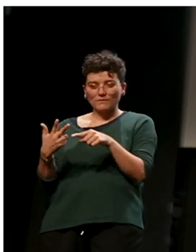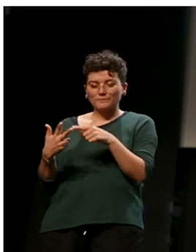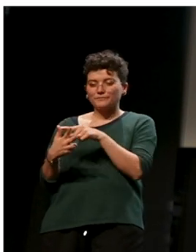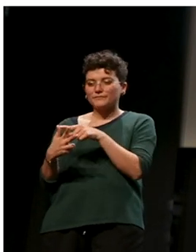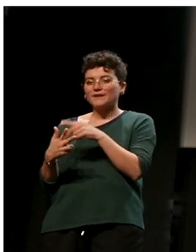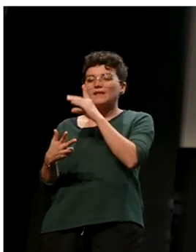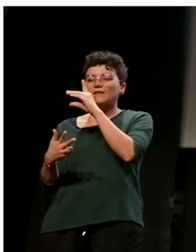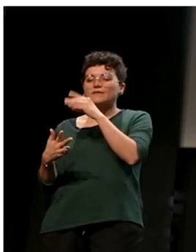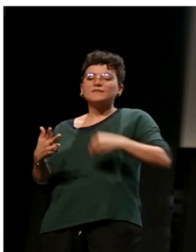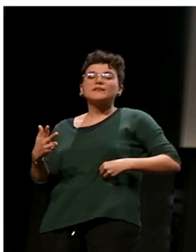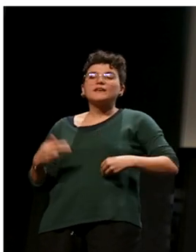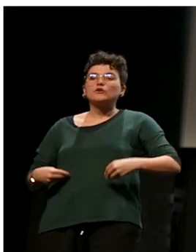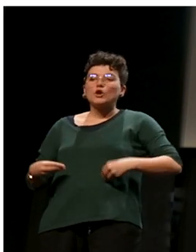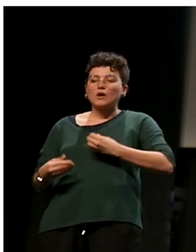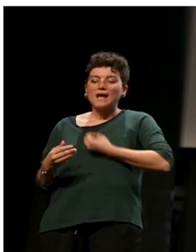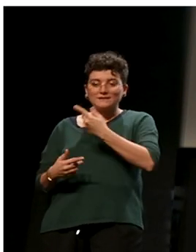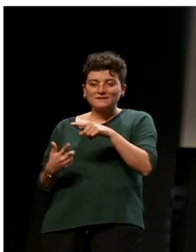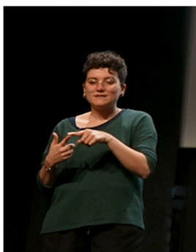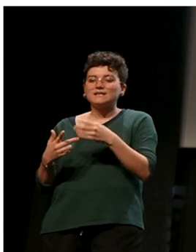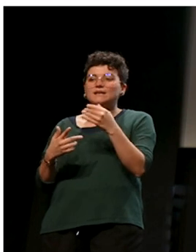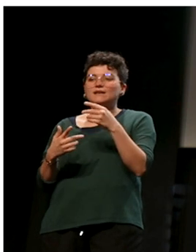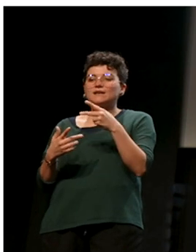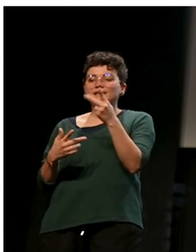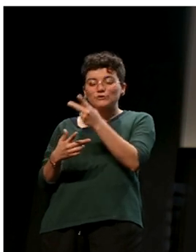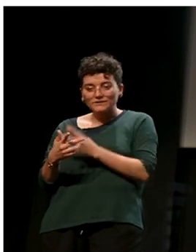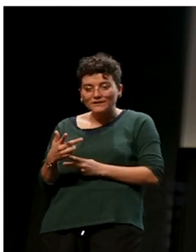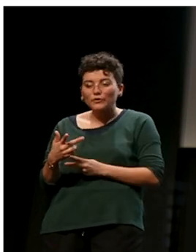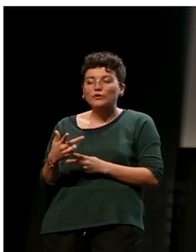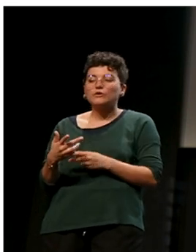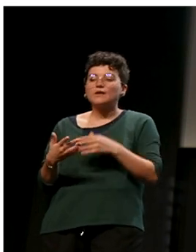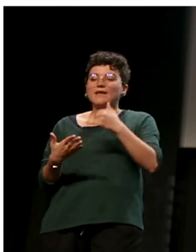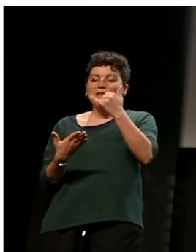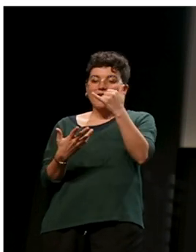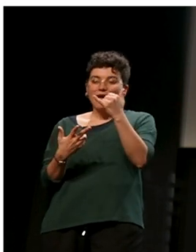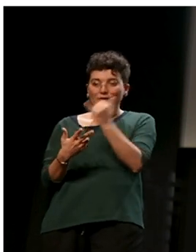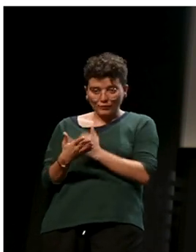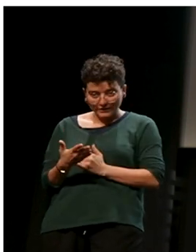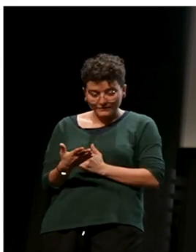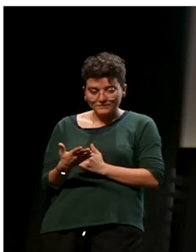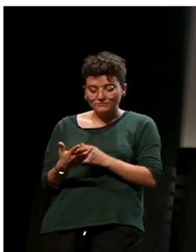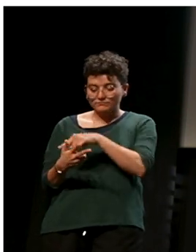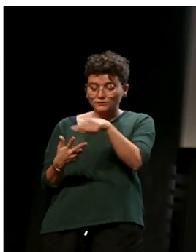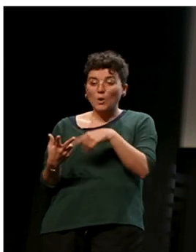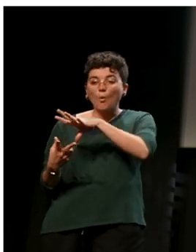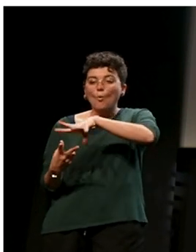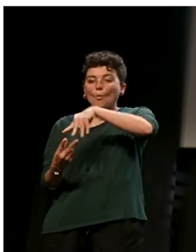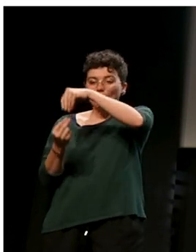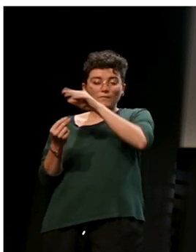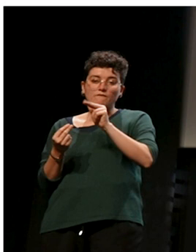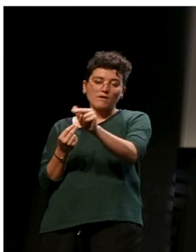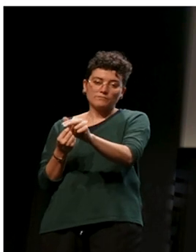métier de DA, le métier d'illustrateur et le métier d'infographiste. Alors naturellement, c'est remettre en cause plein de choses,